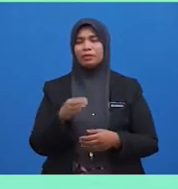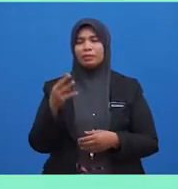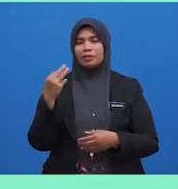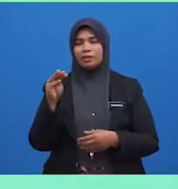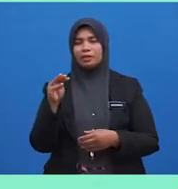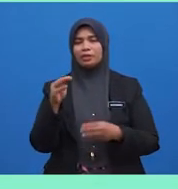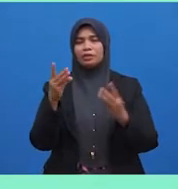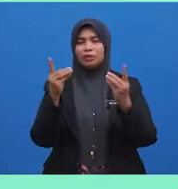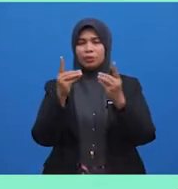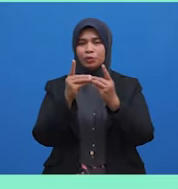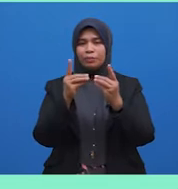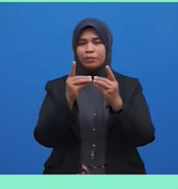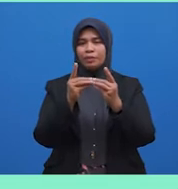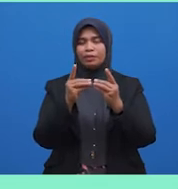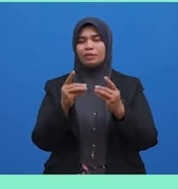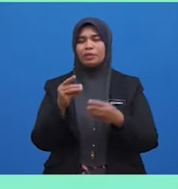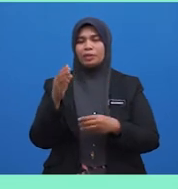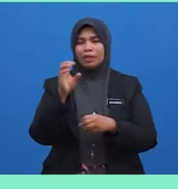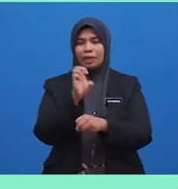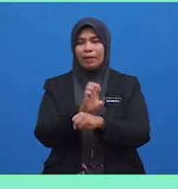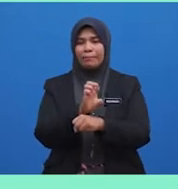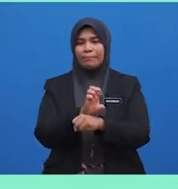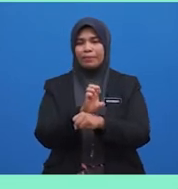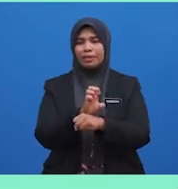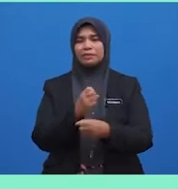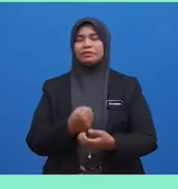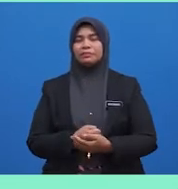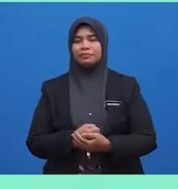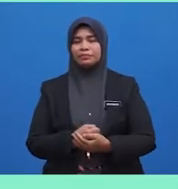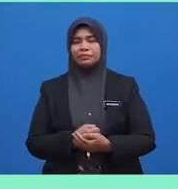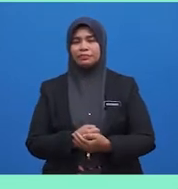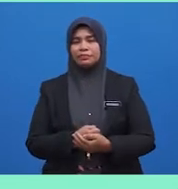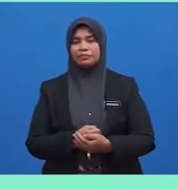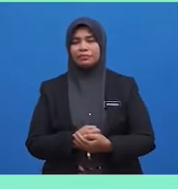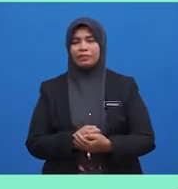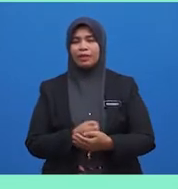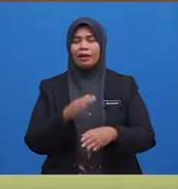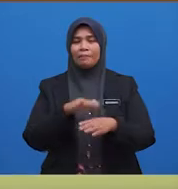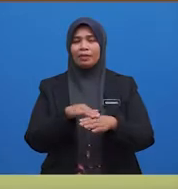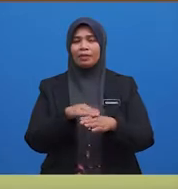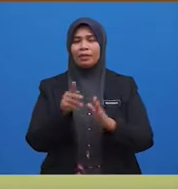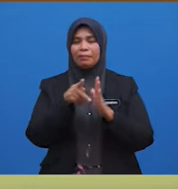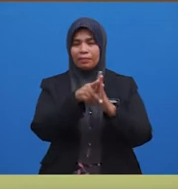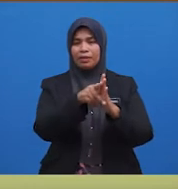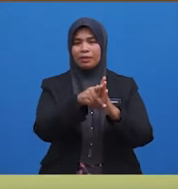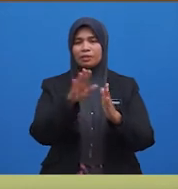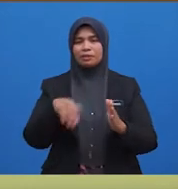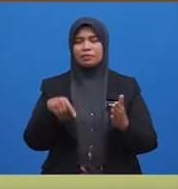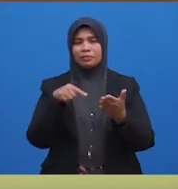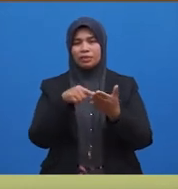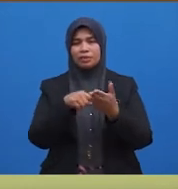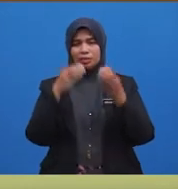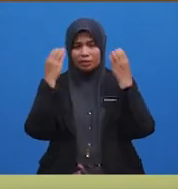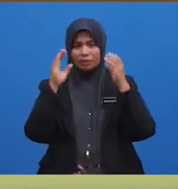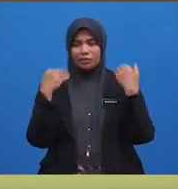that for every dulang of sand, there was a handful of gold. Pada paparan sebelum ini,